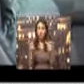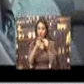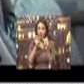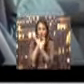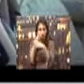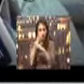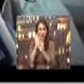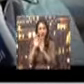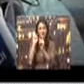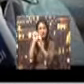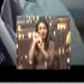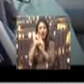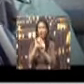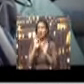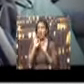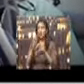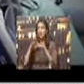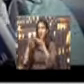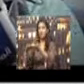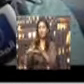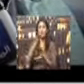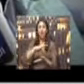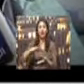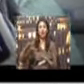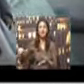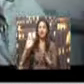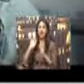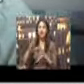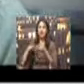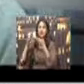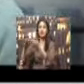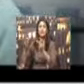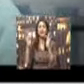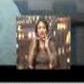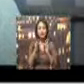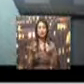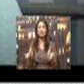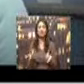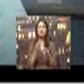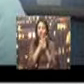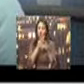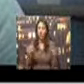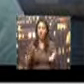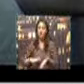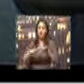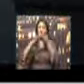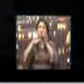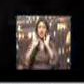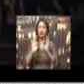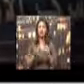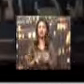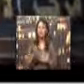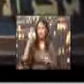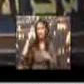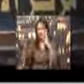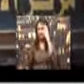المطلوب لنا وللولادنا، مش لحد في المستشفى، لا ليا شخصيا ولا حد معين شخصي. عايزين المستشفى، لان احنا المركز